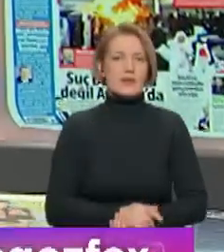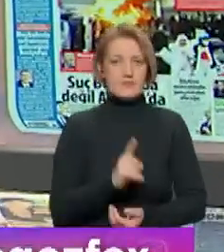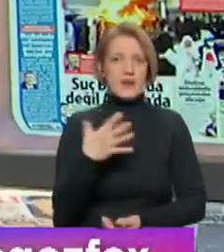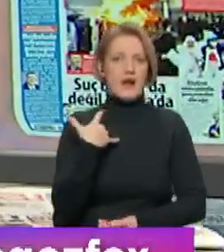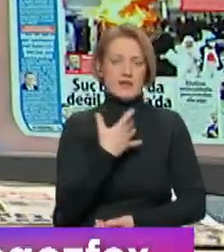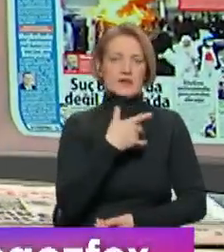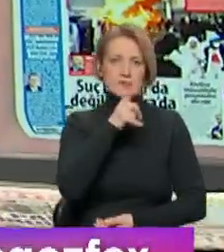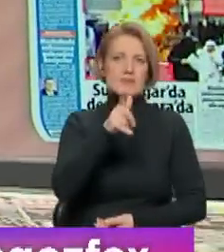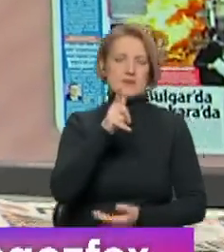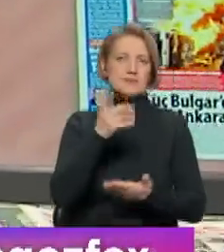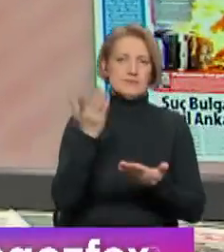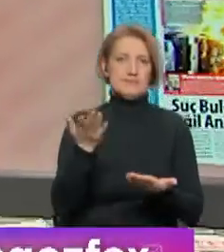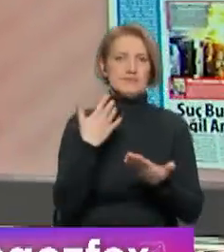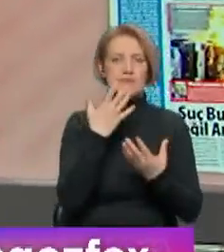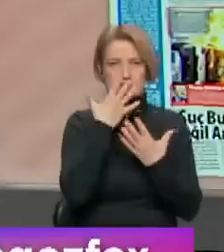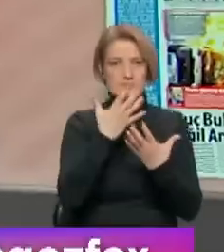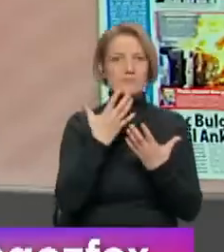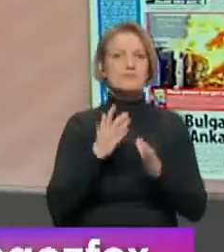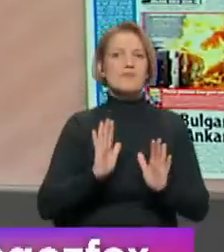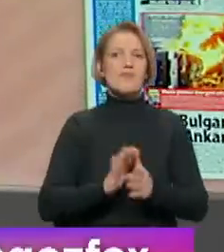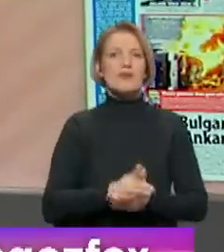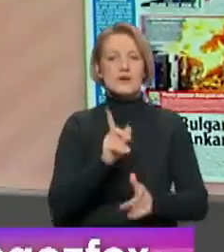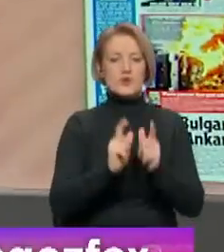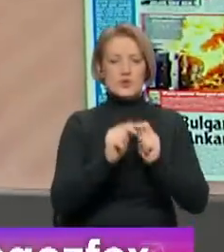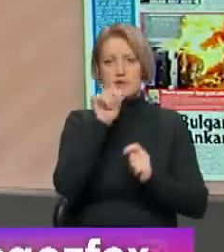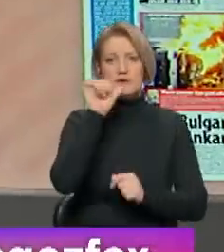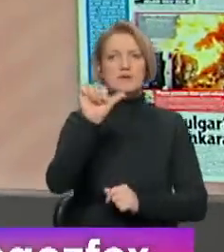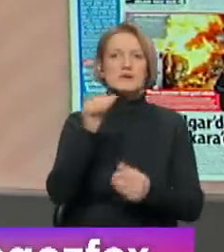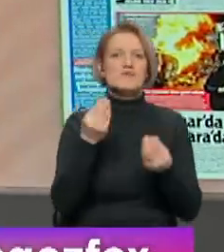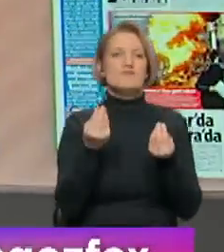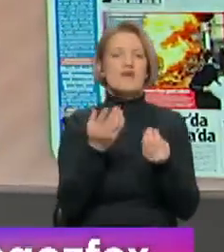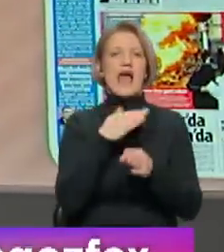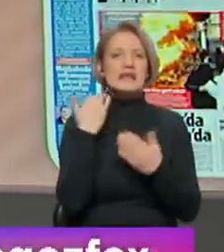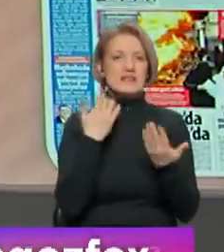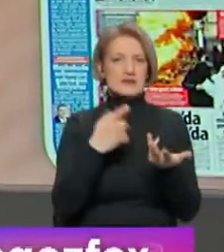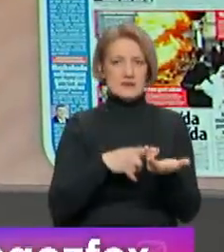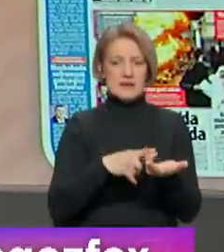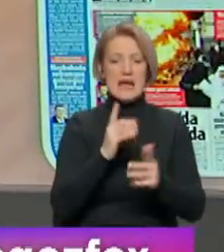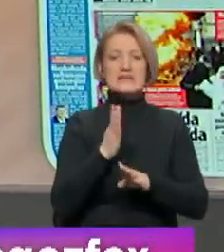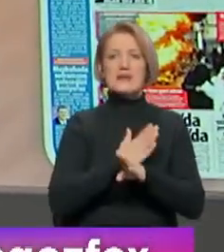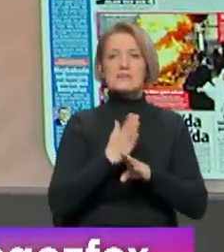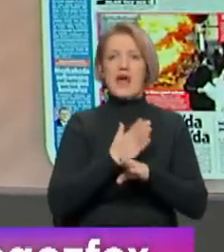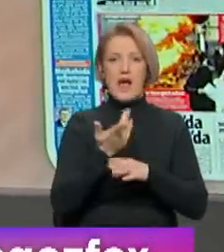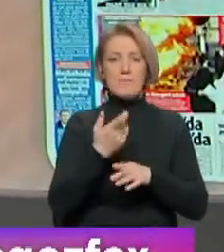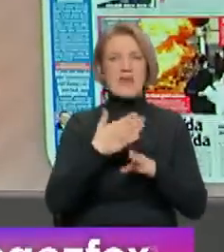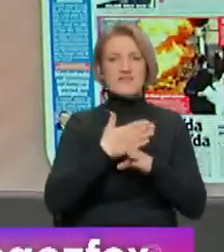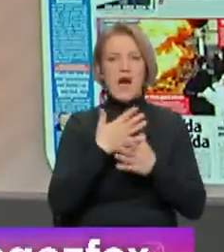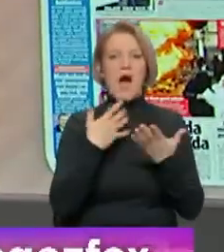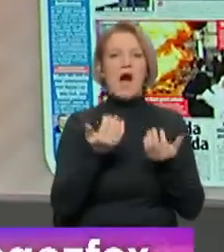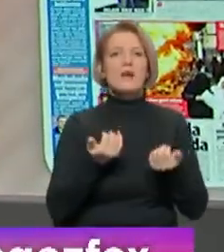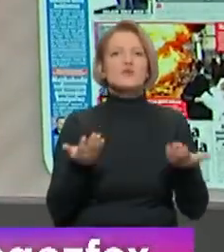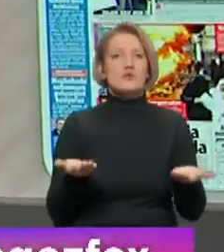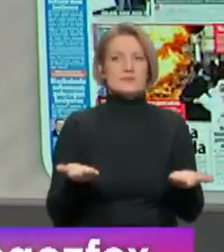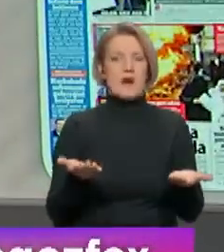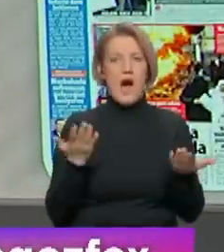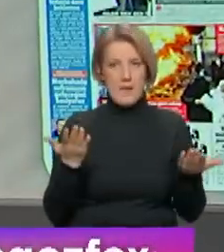Bir annenin feryadı beslenemiyorlar süt içiremiyorum et sebze meyve alamıyoruz